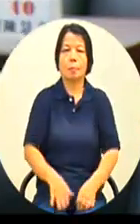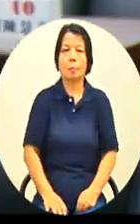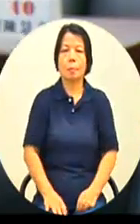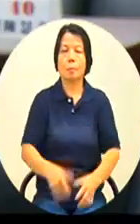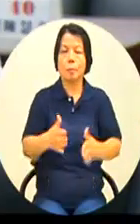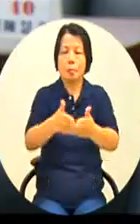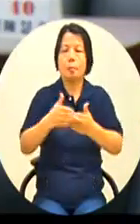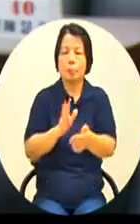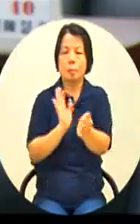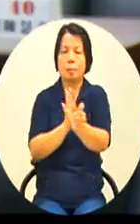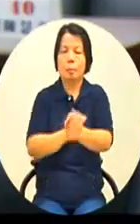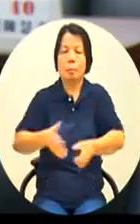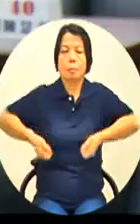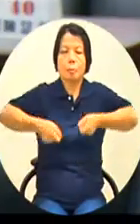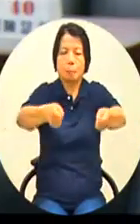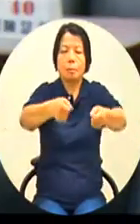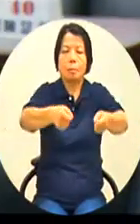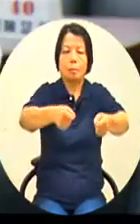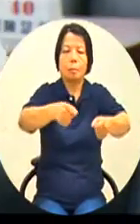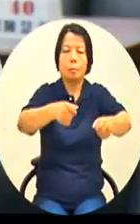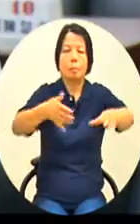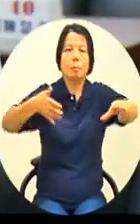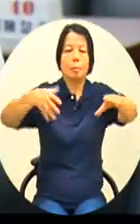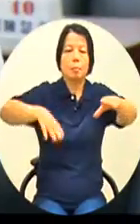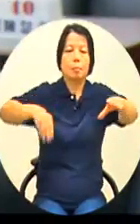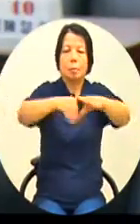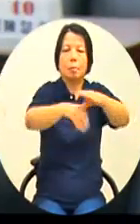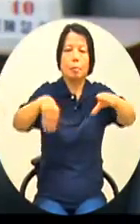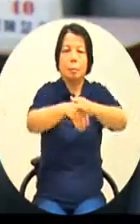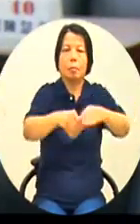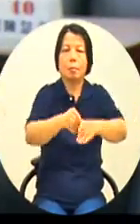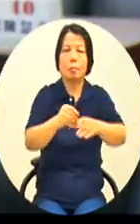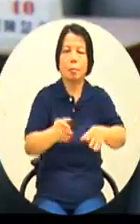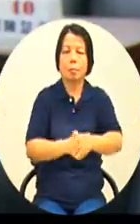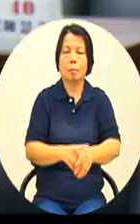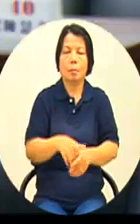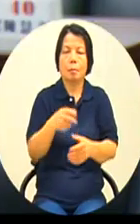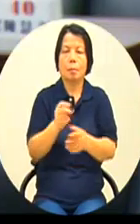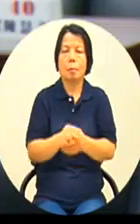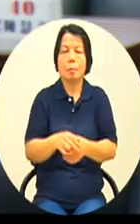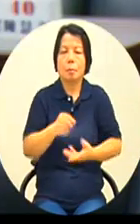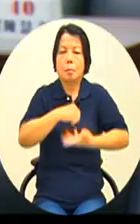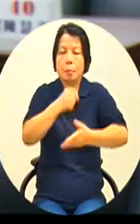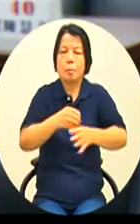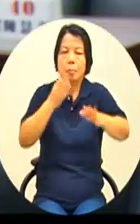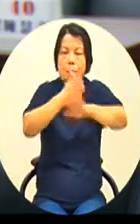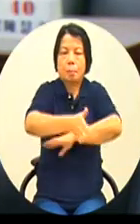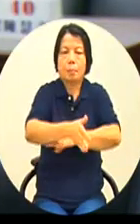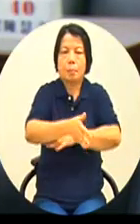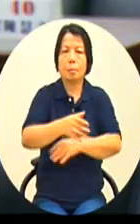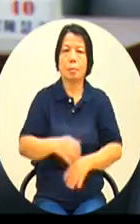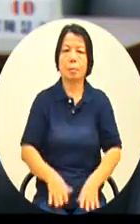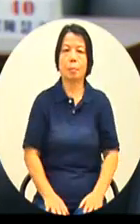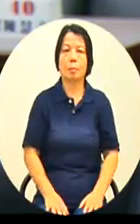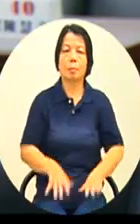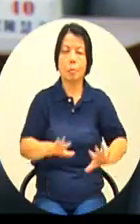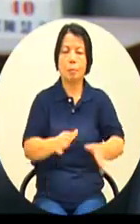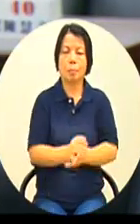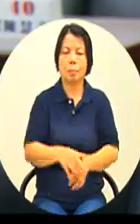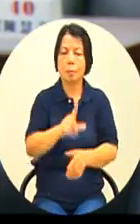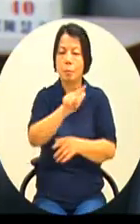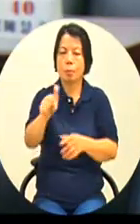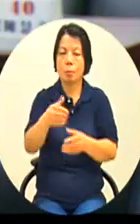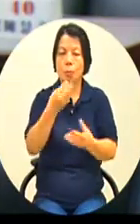叫人塞，佮叫人塞去车顶，佮惊超载，所以大家拢坐商务舱。其实物件无比咱较好